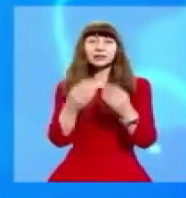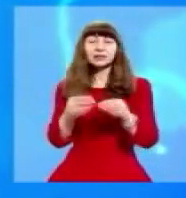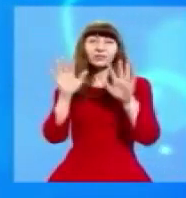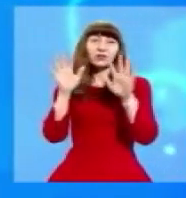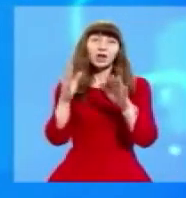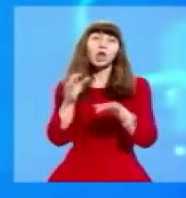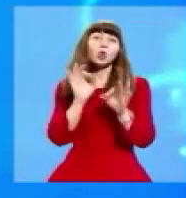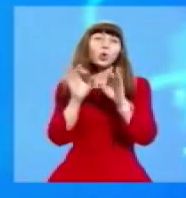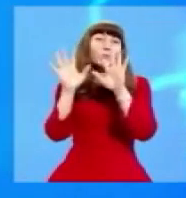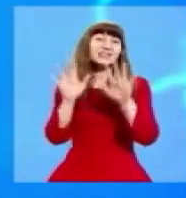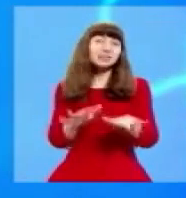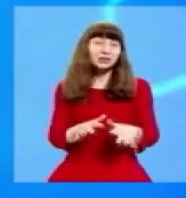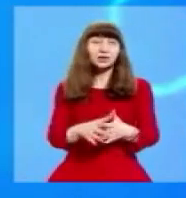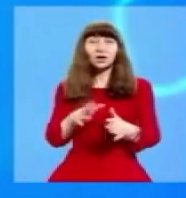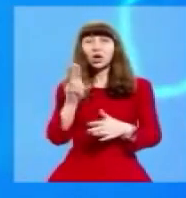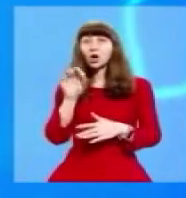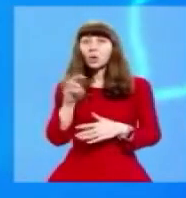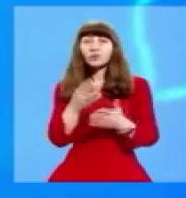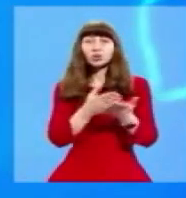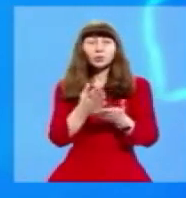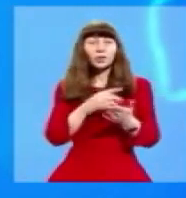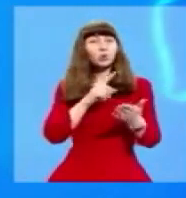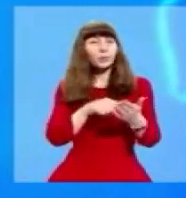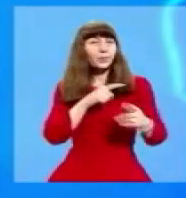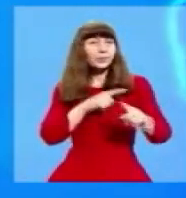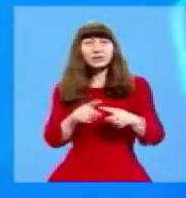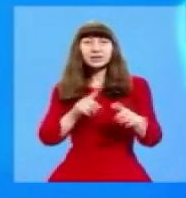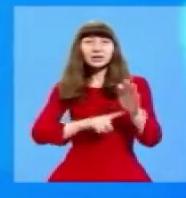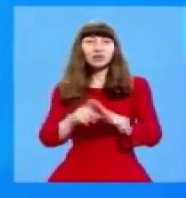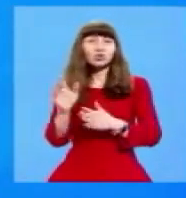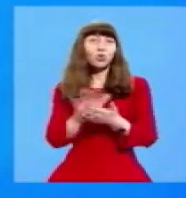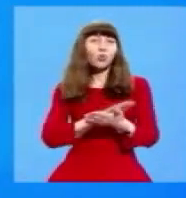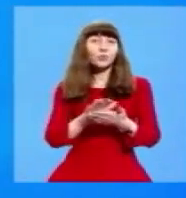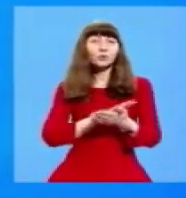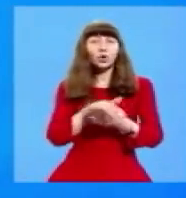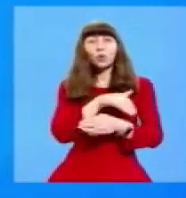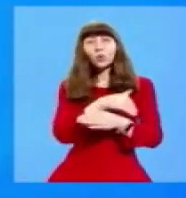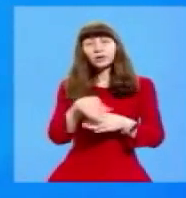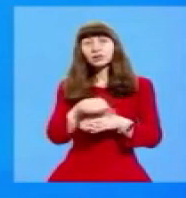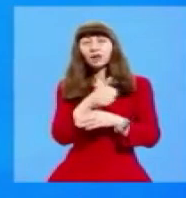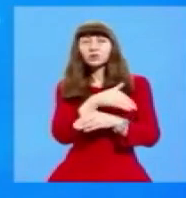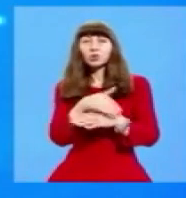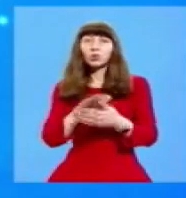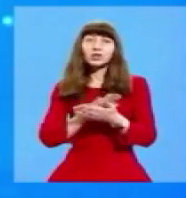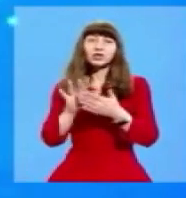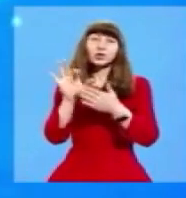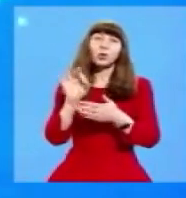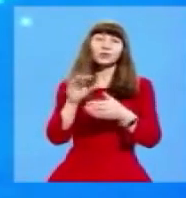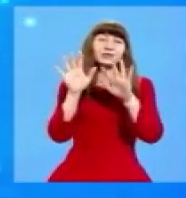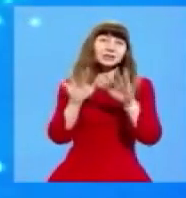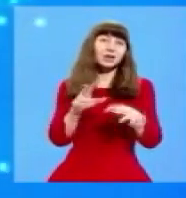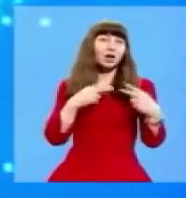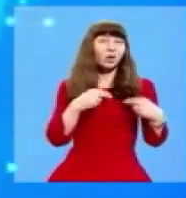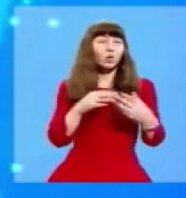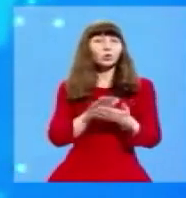норма снега. Коммунальные службы города быстро отреагировали на изменения погоды. Основные улицы Кустаная очищены от снега, работы